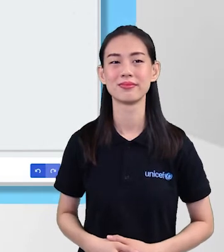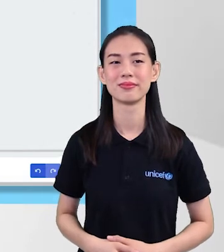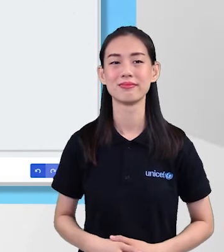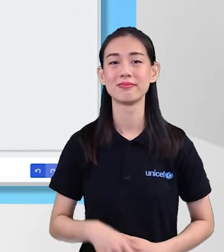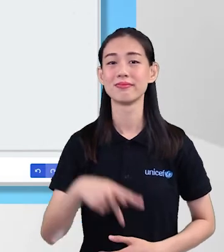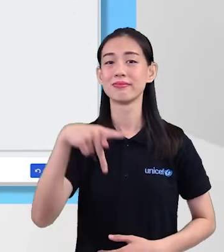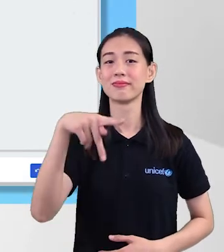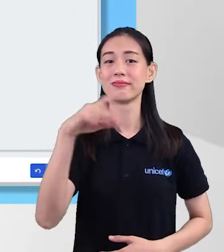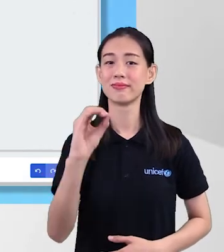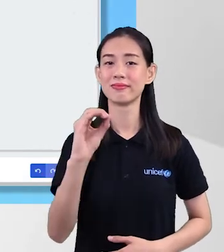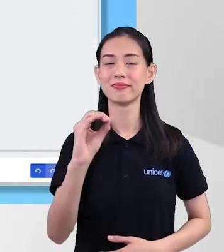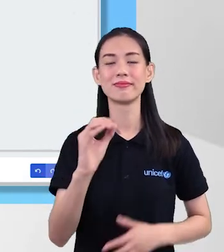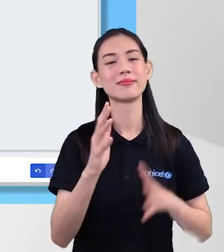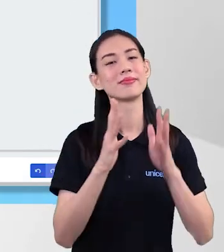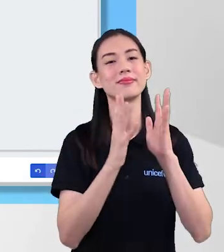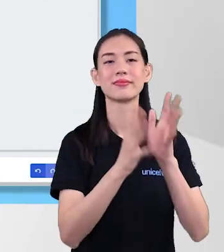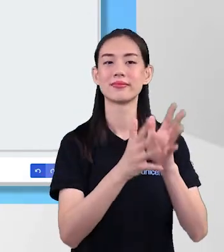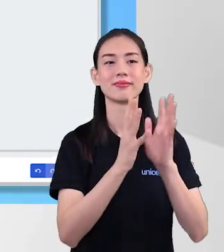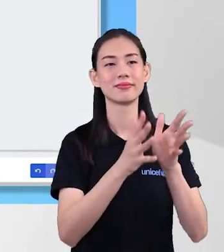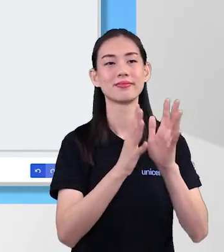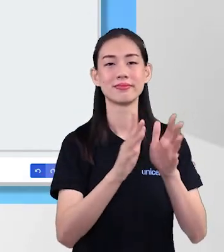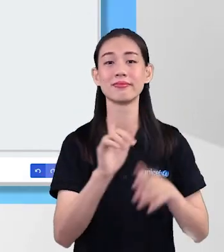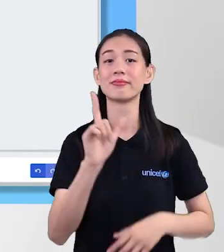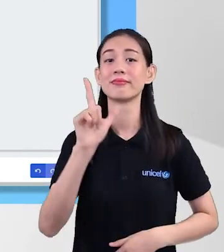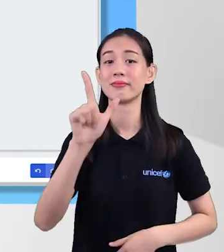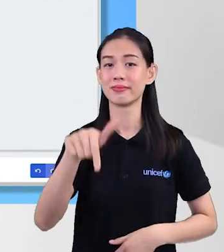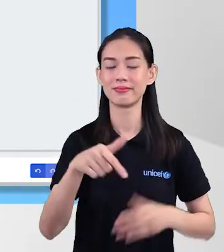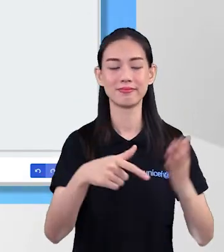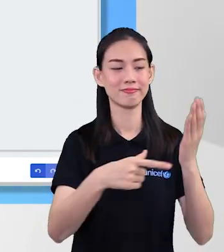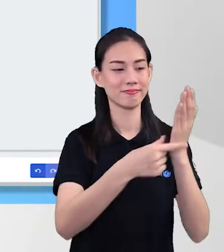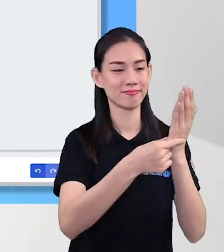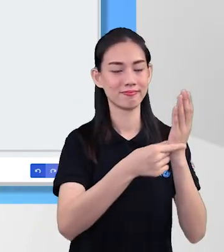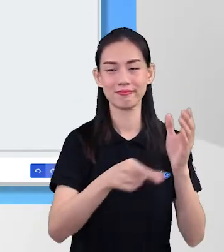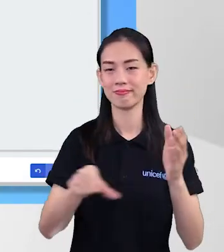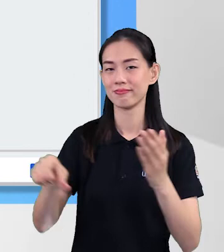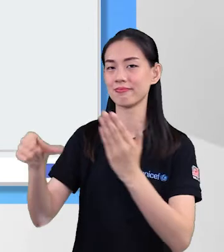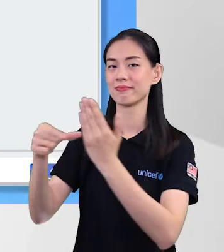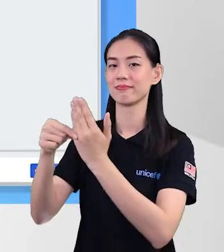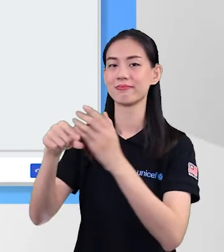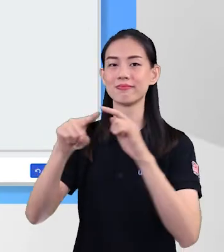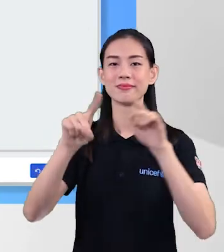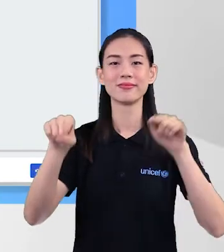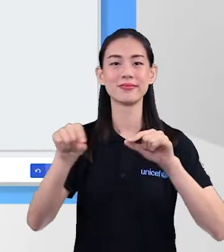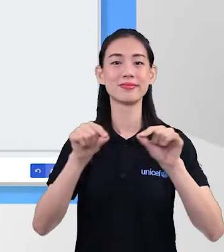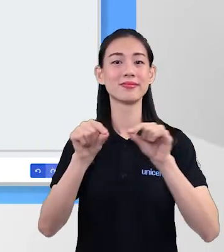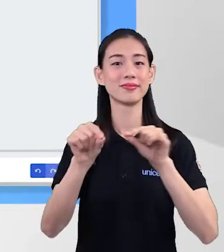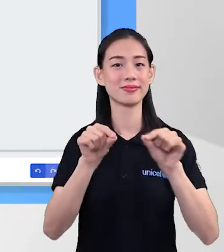Pin P0 dibiarkan kerana servo motor kita tadi disambungkan dengan pin P0 pada Microbit.